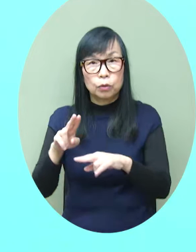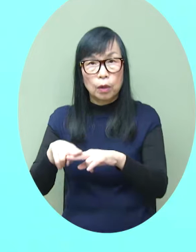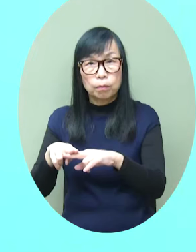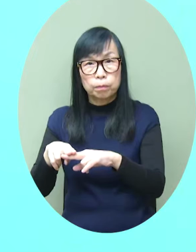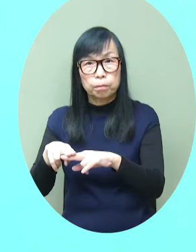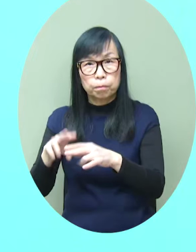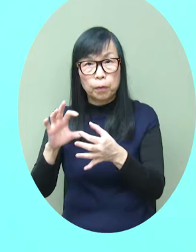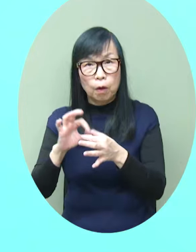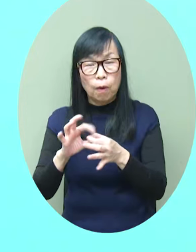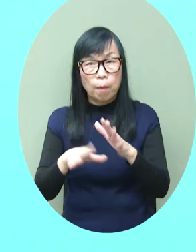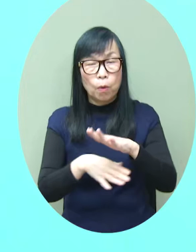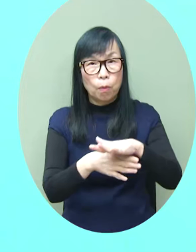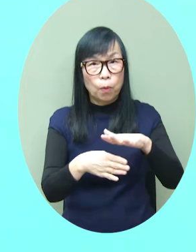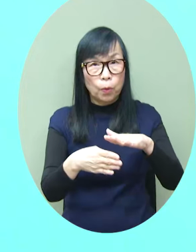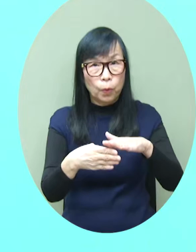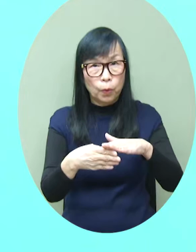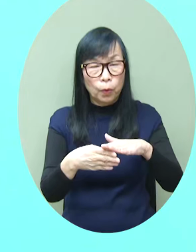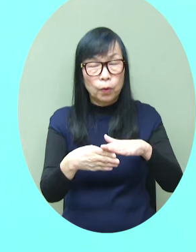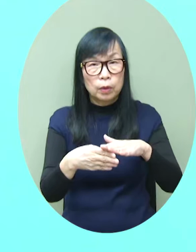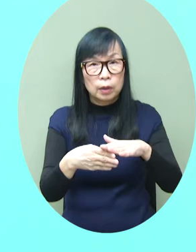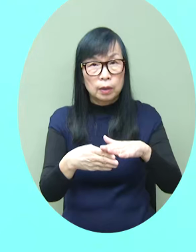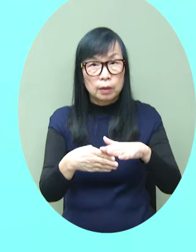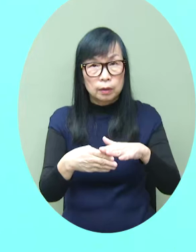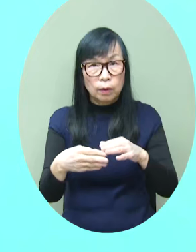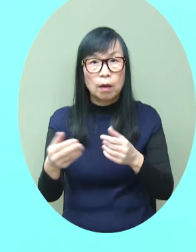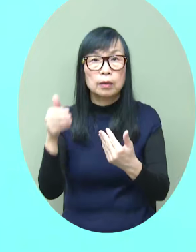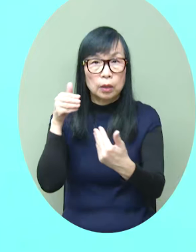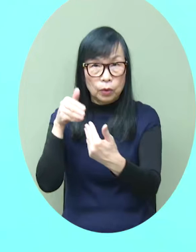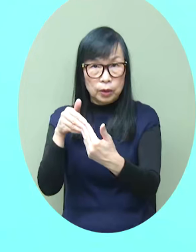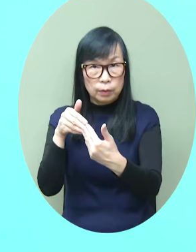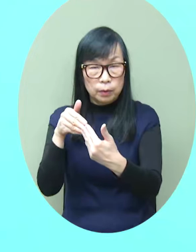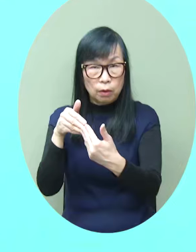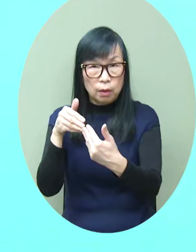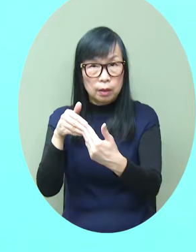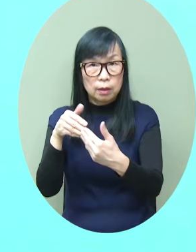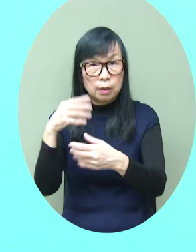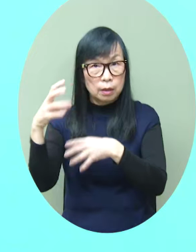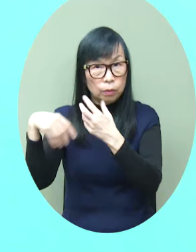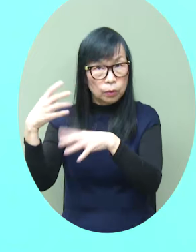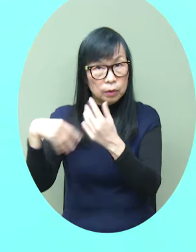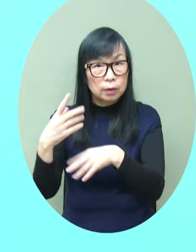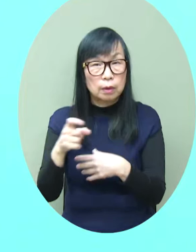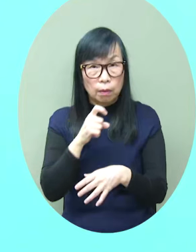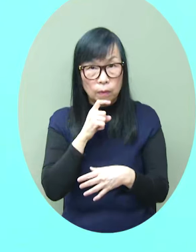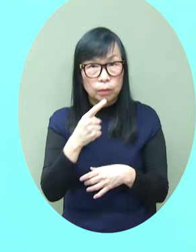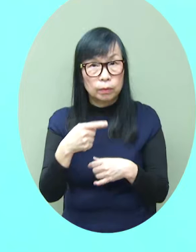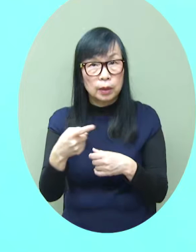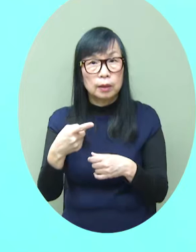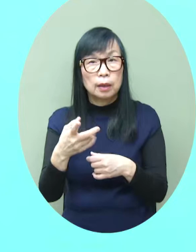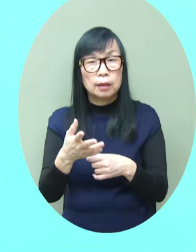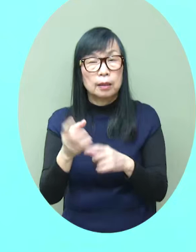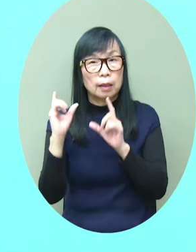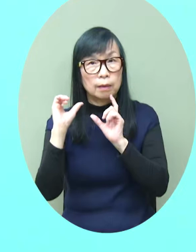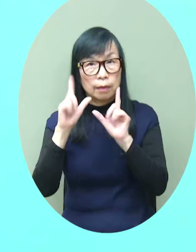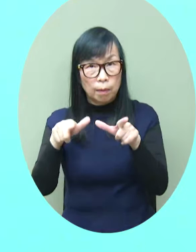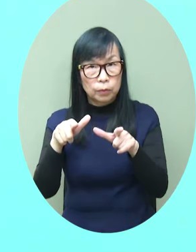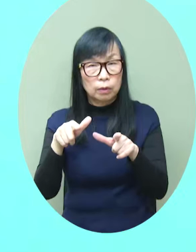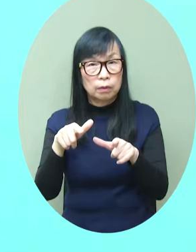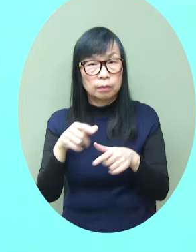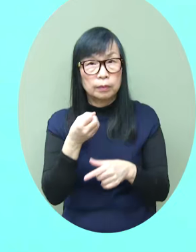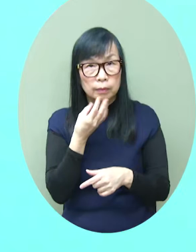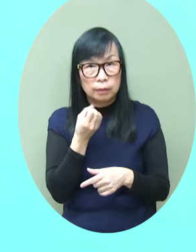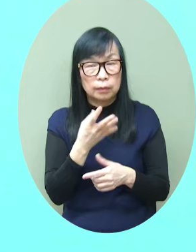關的部門呢也都是跟我們對接了一次，也都是之後再回饋了意見， 咁我